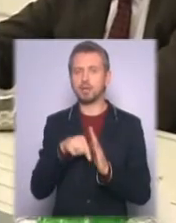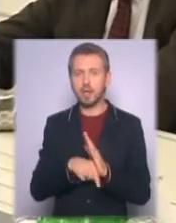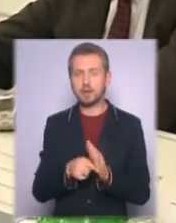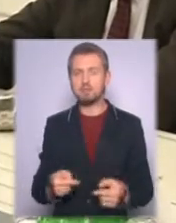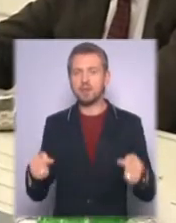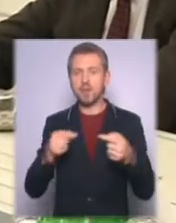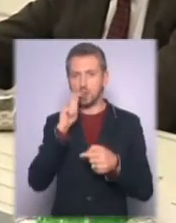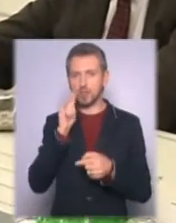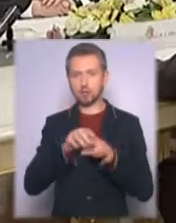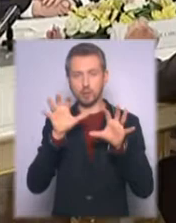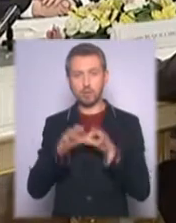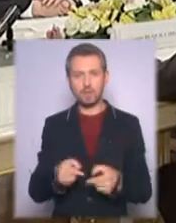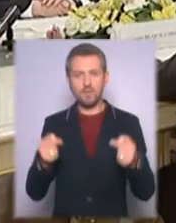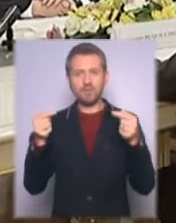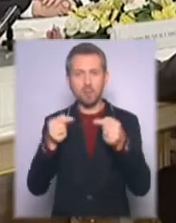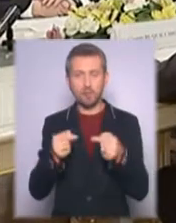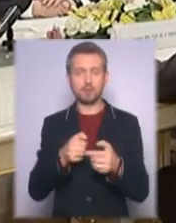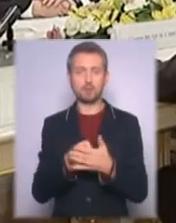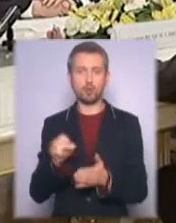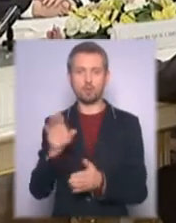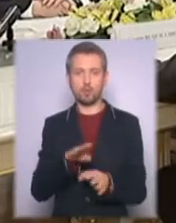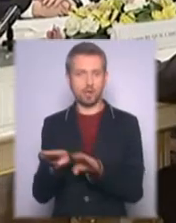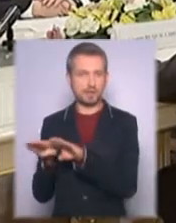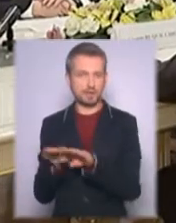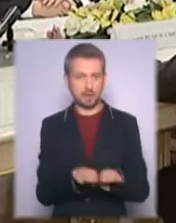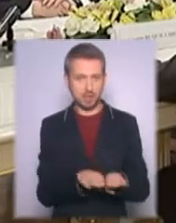українського законодавства у відповідність до європейських стандартів.